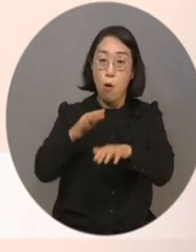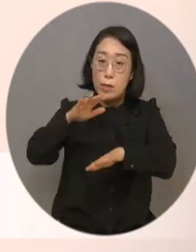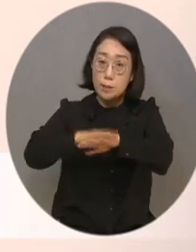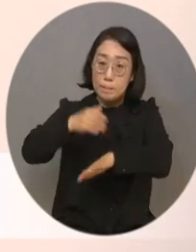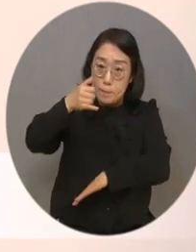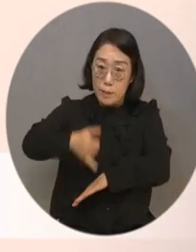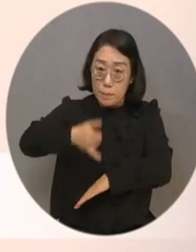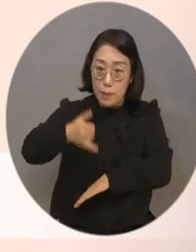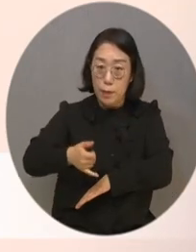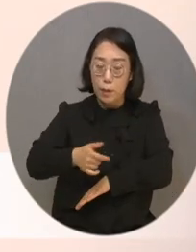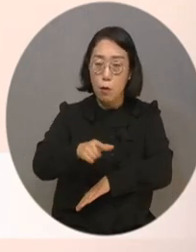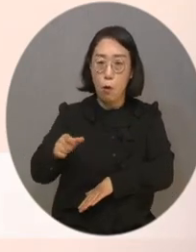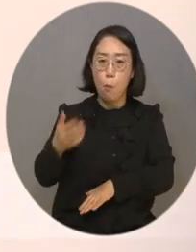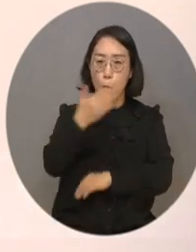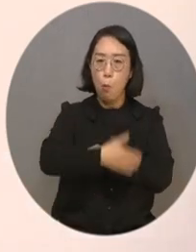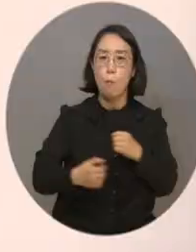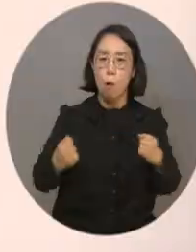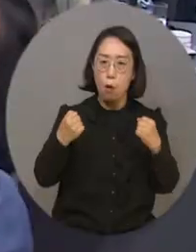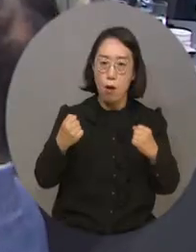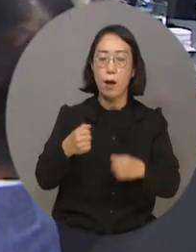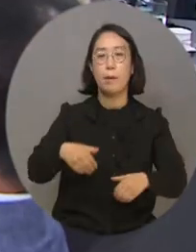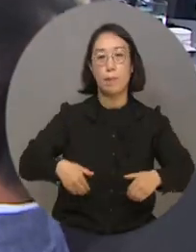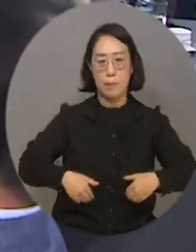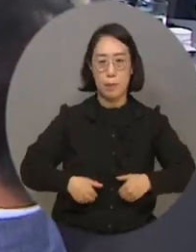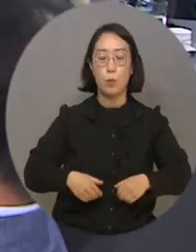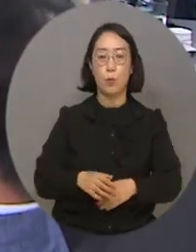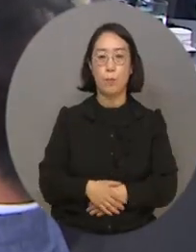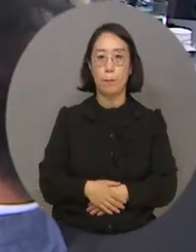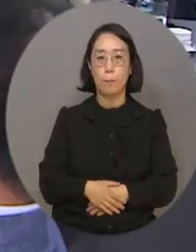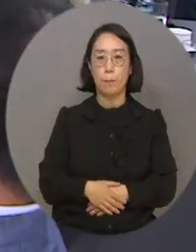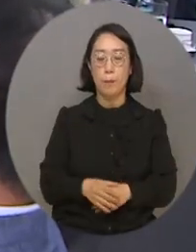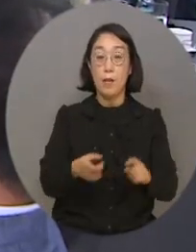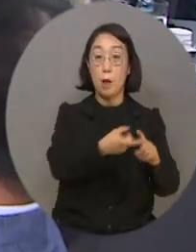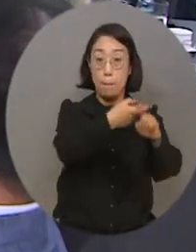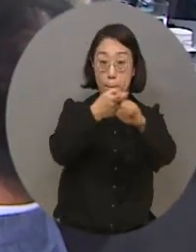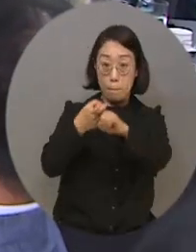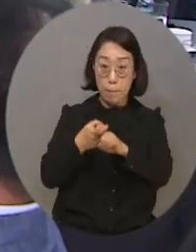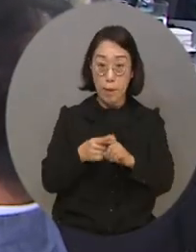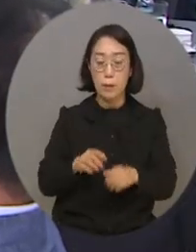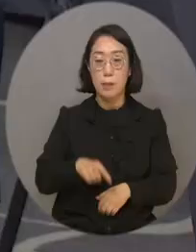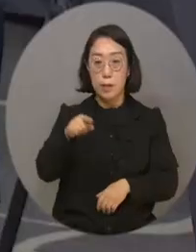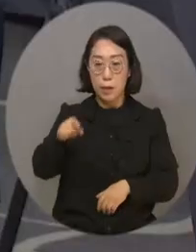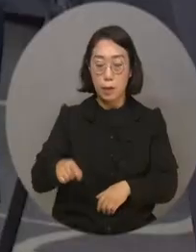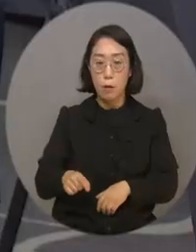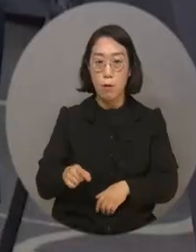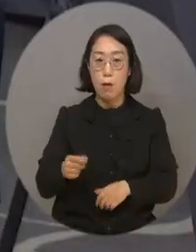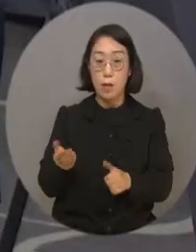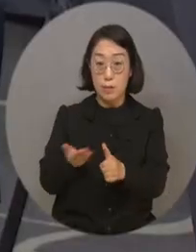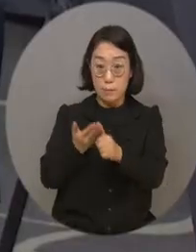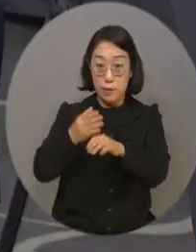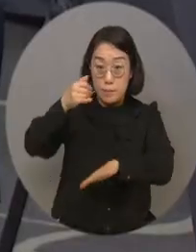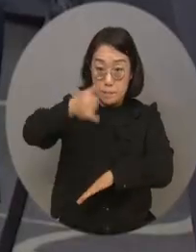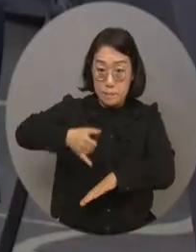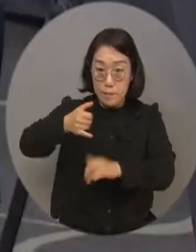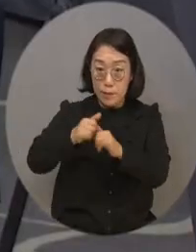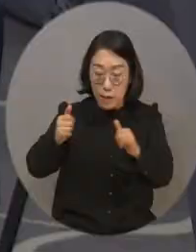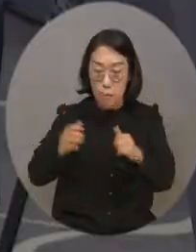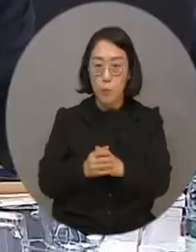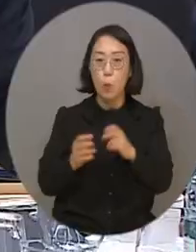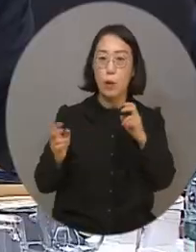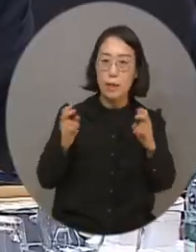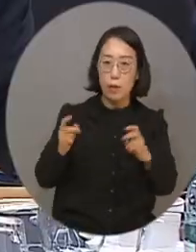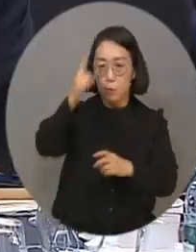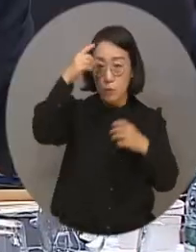건강을 지켜나가야 되는데. 농소연은 농축산물 생산자, 소비자 단체, 기업,